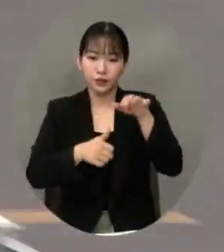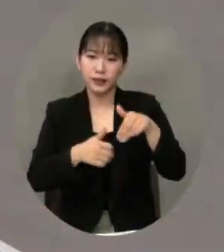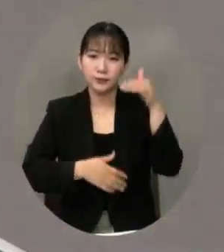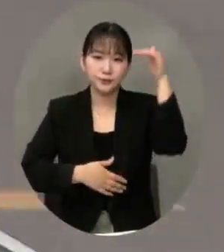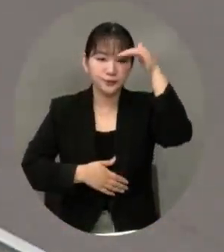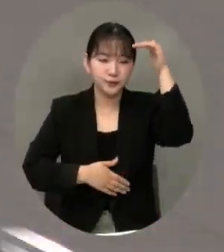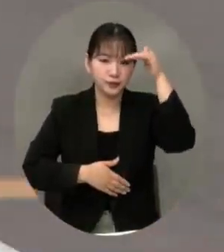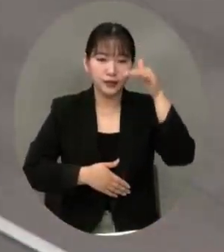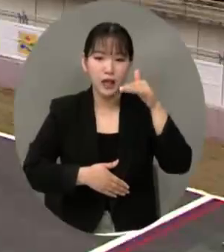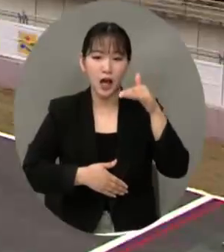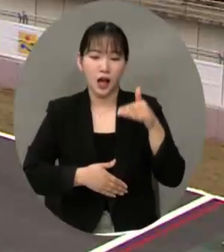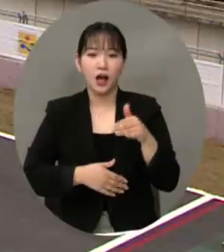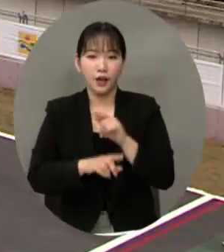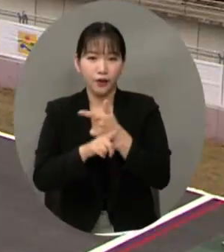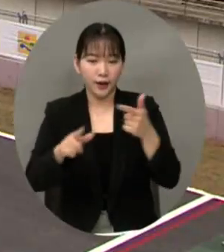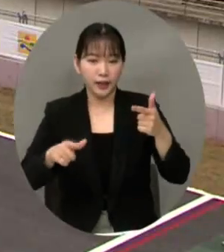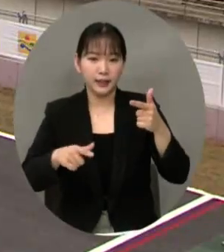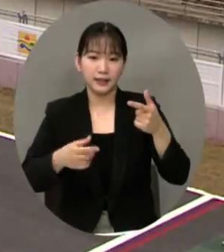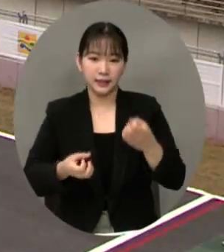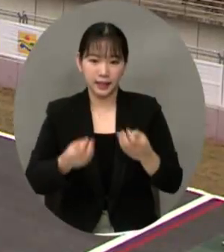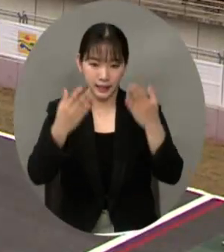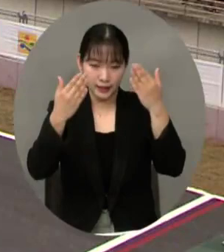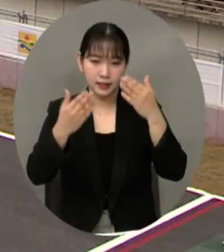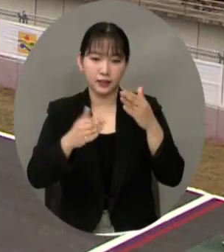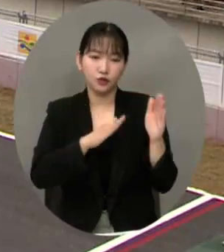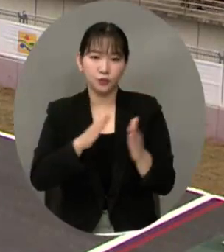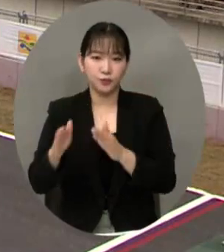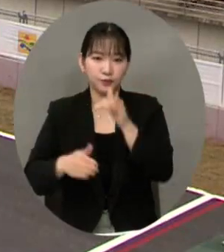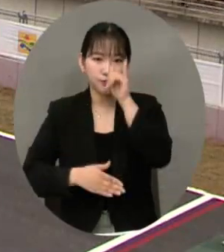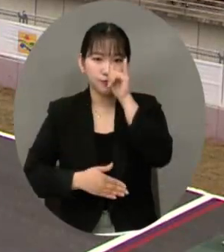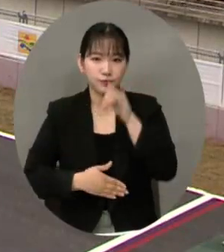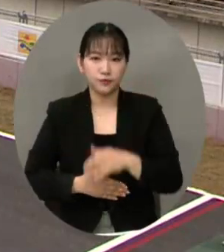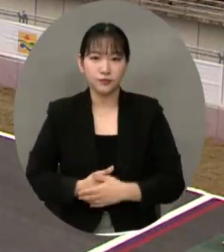투어 버블쇼 등 다체로운 부대 행사도 마련됩니다